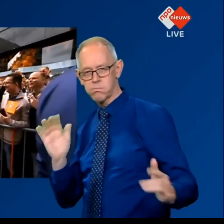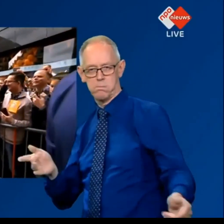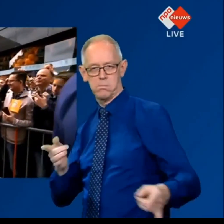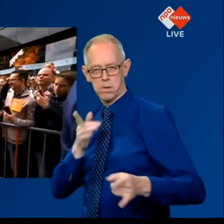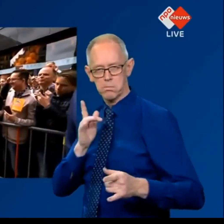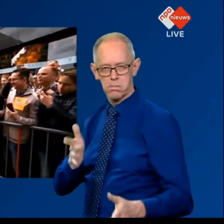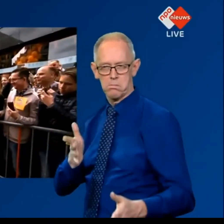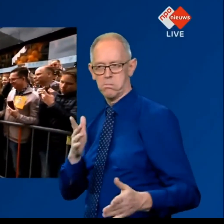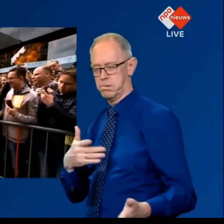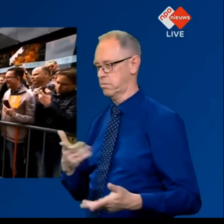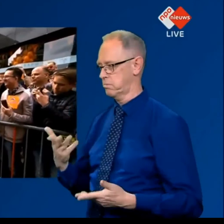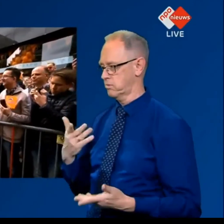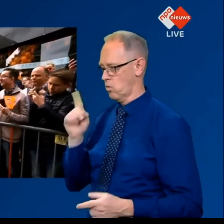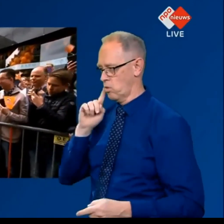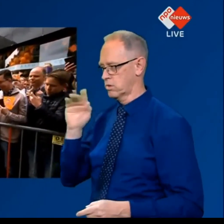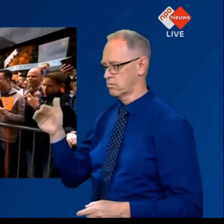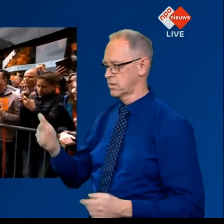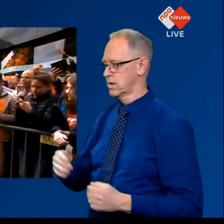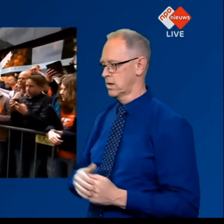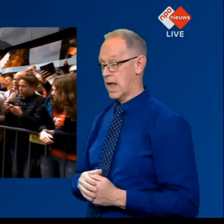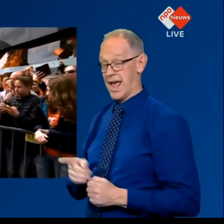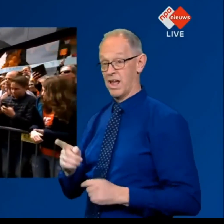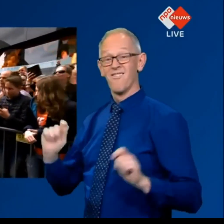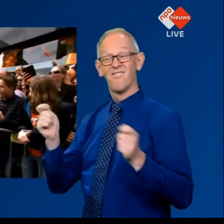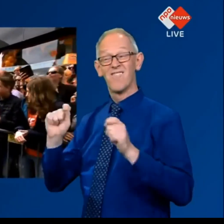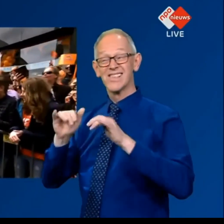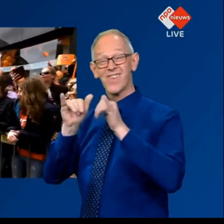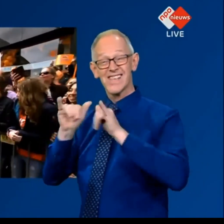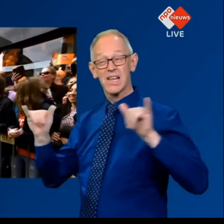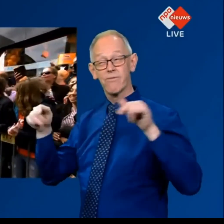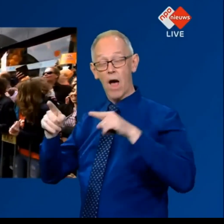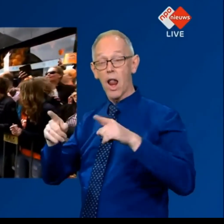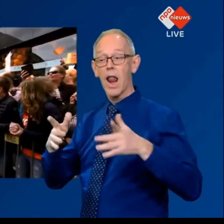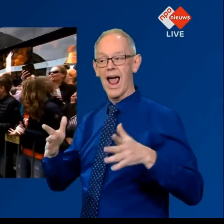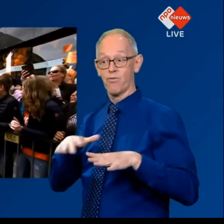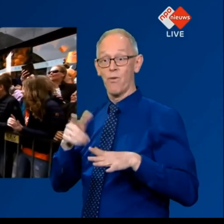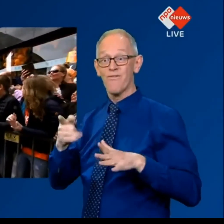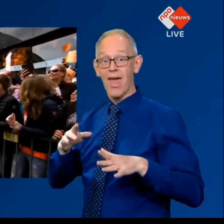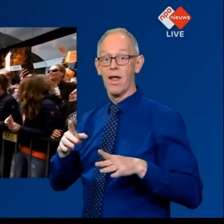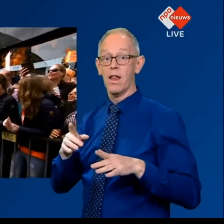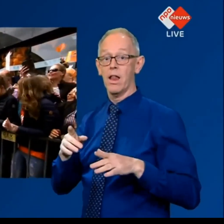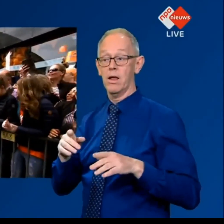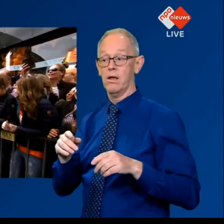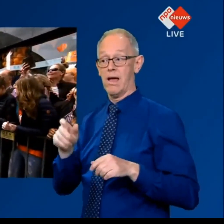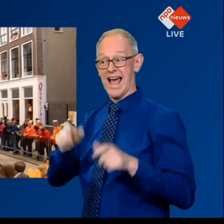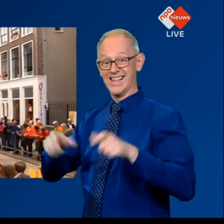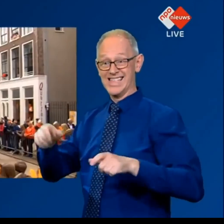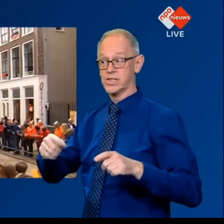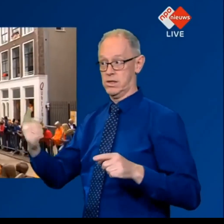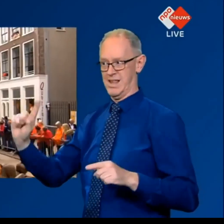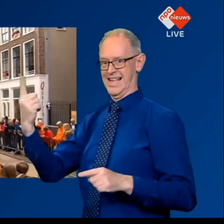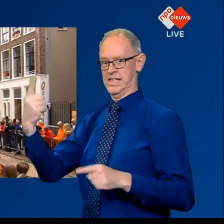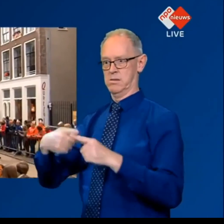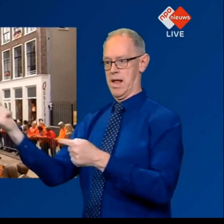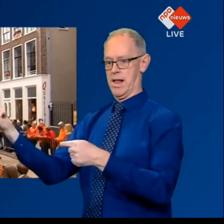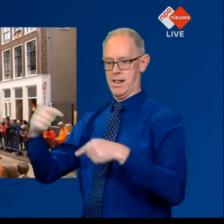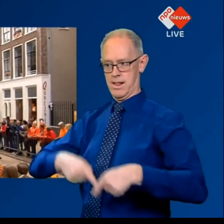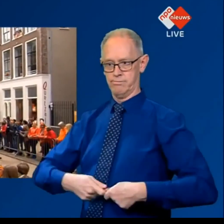Het is een festival dat voor veel artiesten een soort kickstart was van hun carrière.